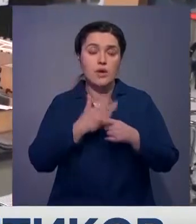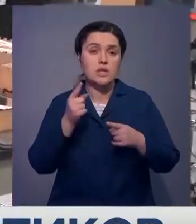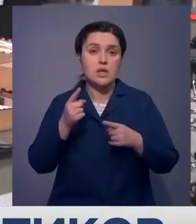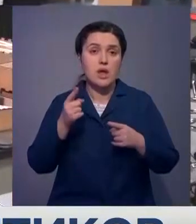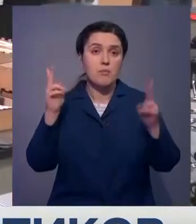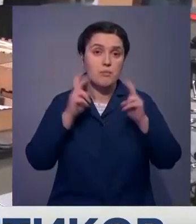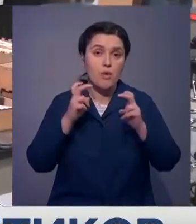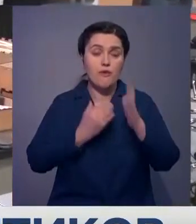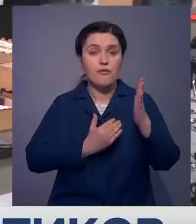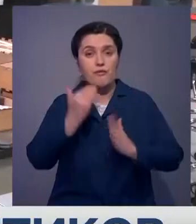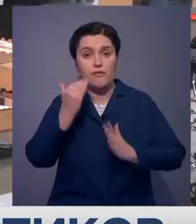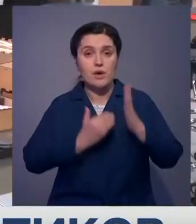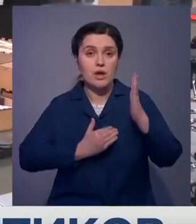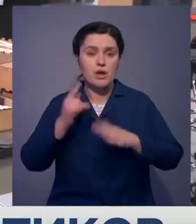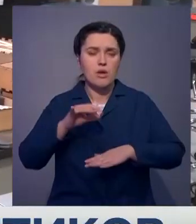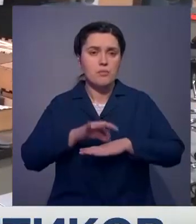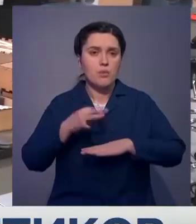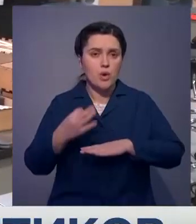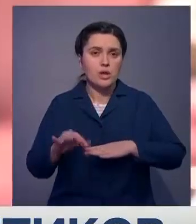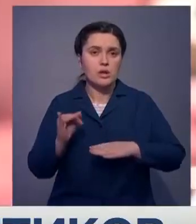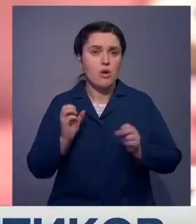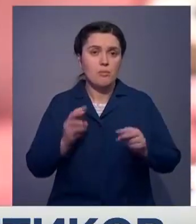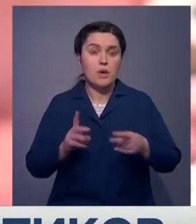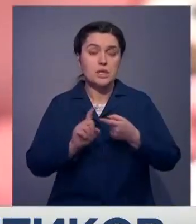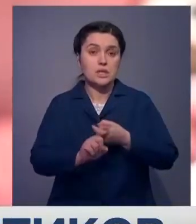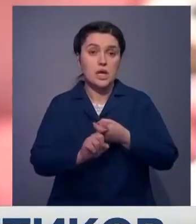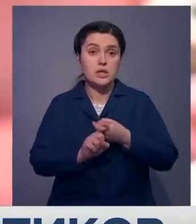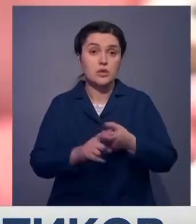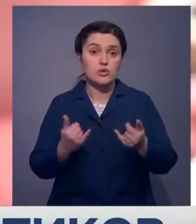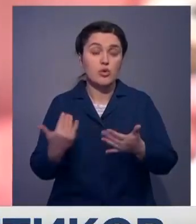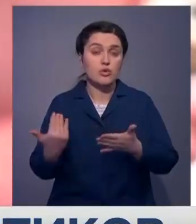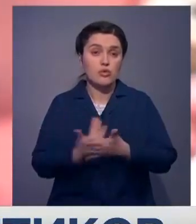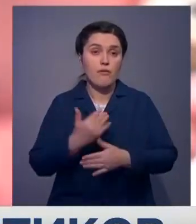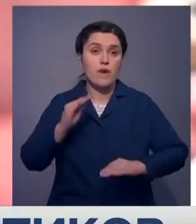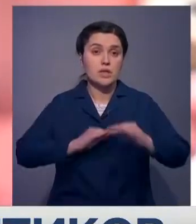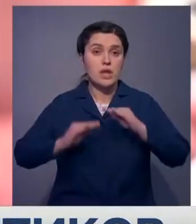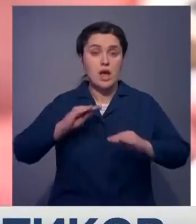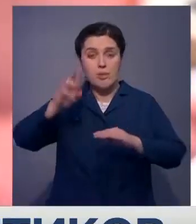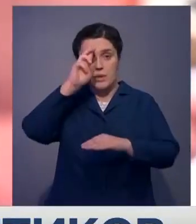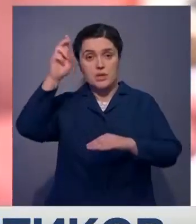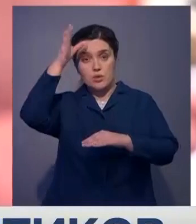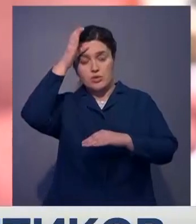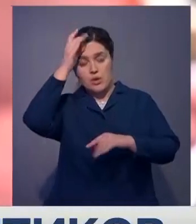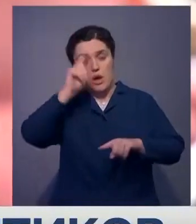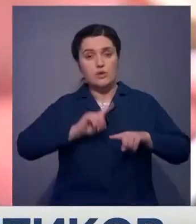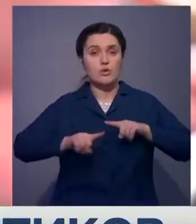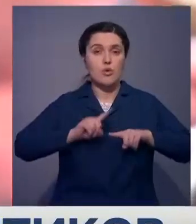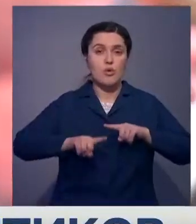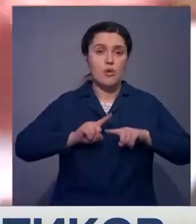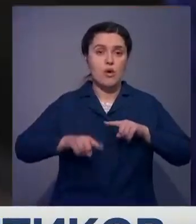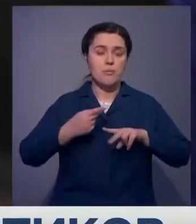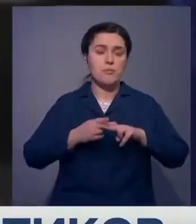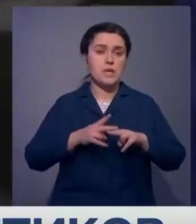пальцев. Это не только больно, но и опасно заражением. Благодаря новому изобретению бразильских ученых, уже в скором времени эта